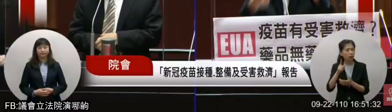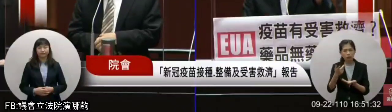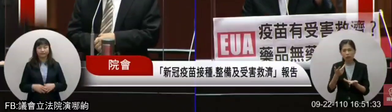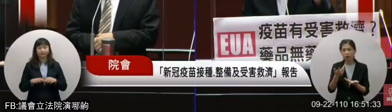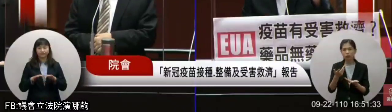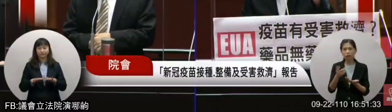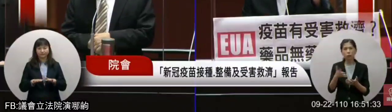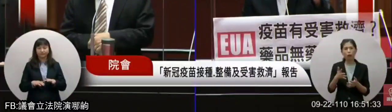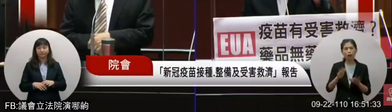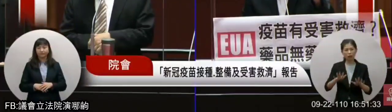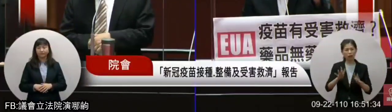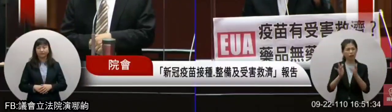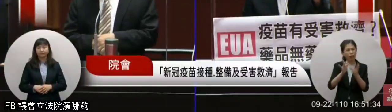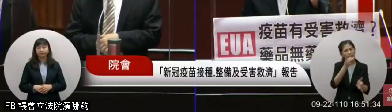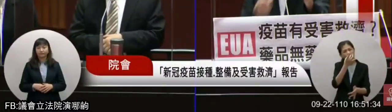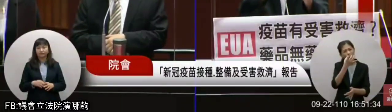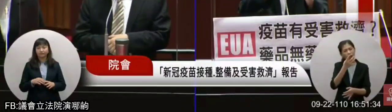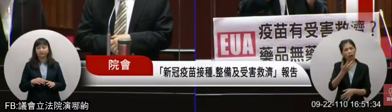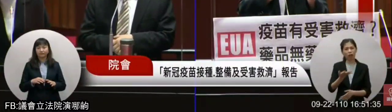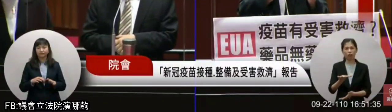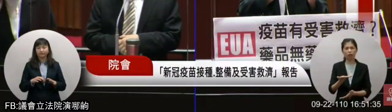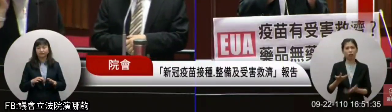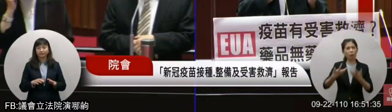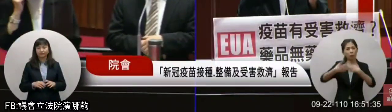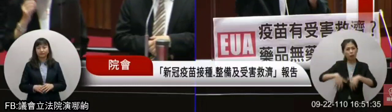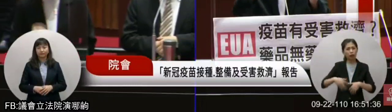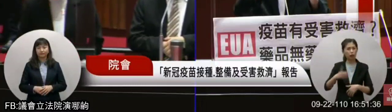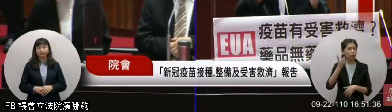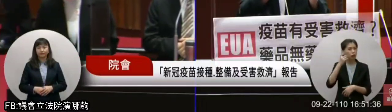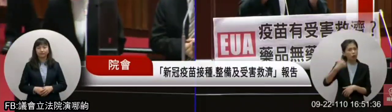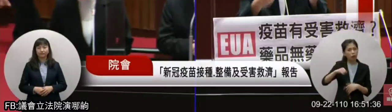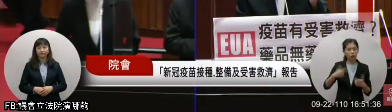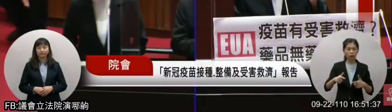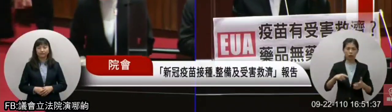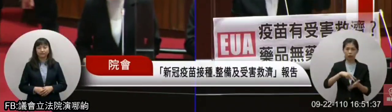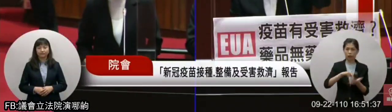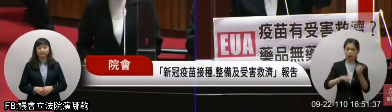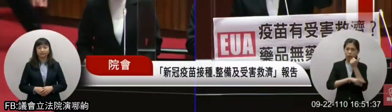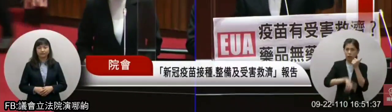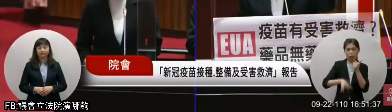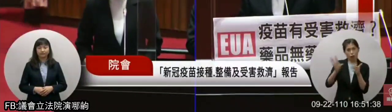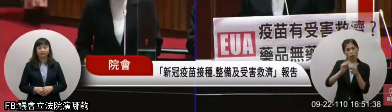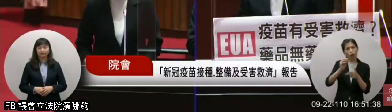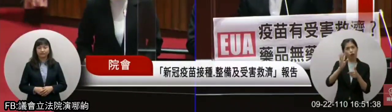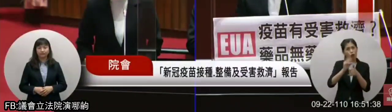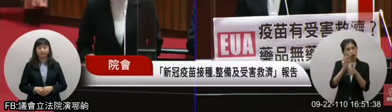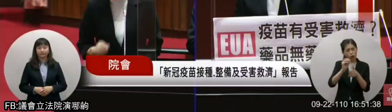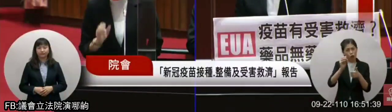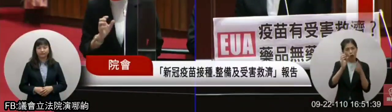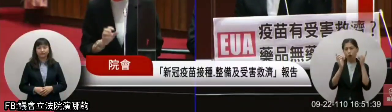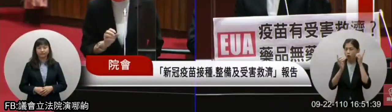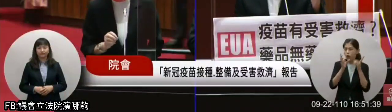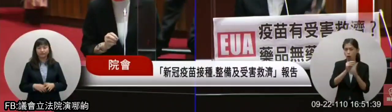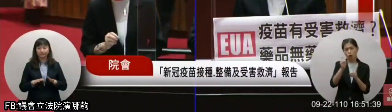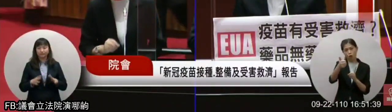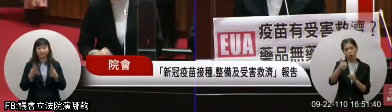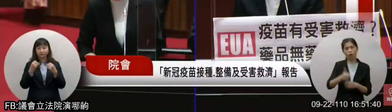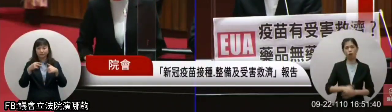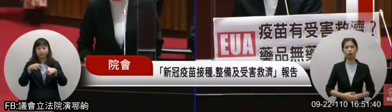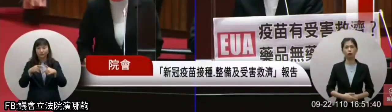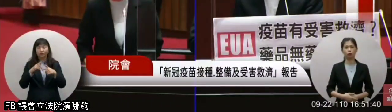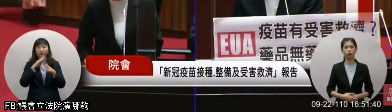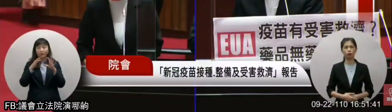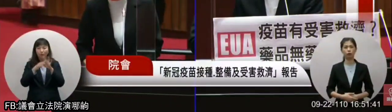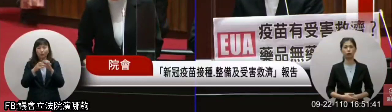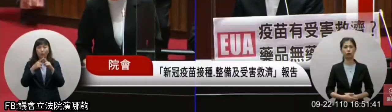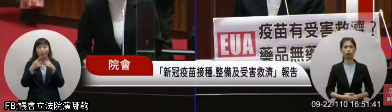天 台湾配国家队呢？ 今天 这不是手机不好，也不是立法院的讯号不好、啊。 今天数位绑定的人确